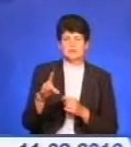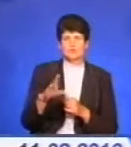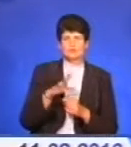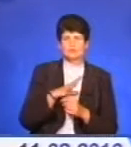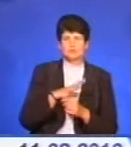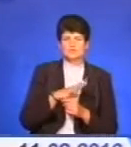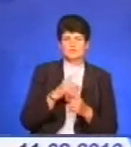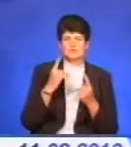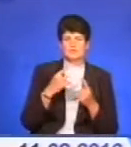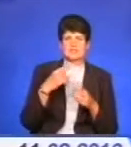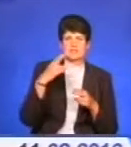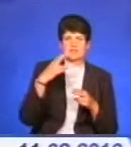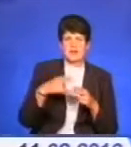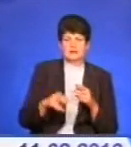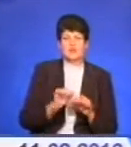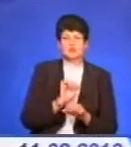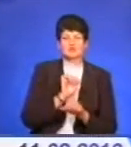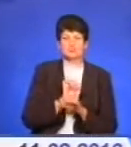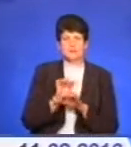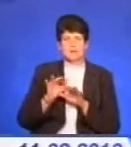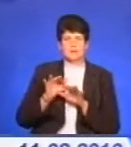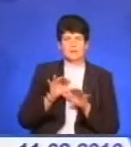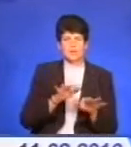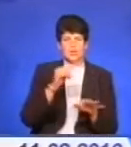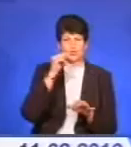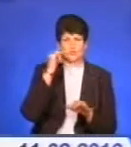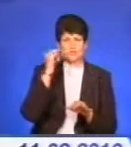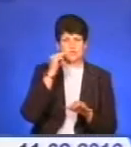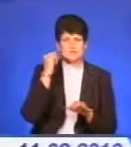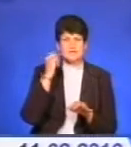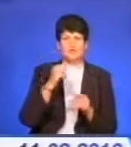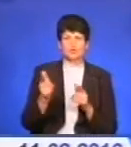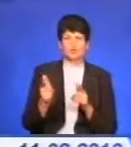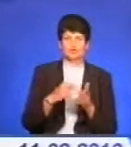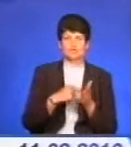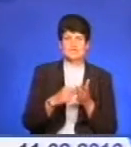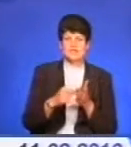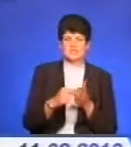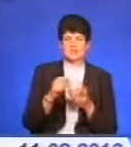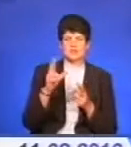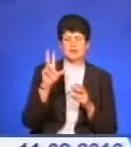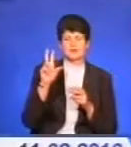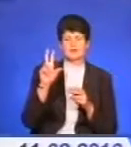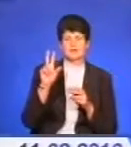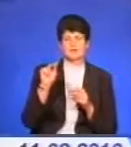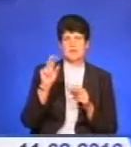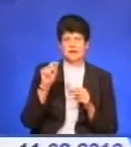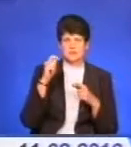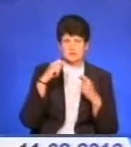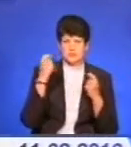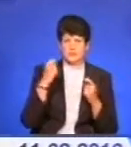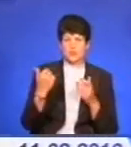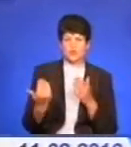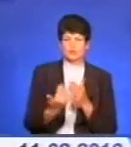значних втрат, але зупинив подальший наступ російського агресора. Готуючись до відзначення пам'ятної дати, на Тернопільщині оновлюють